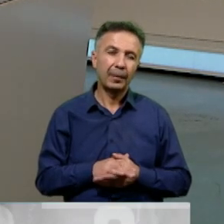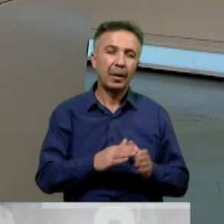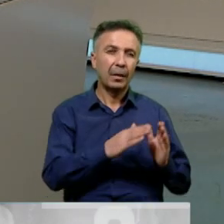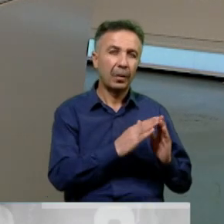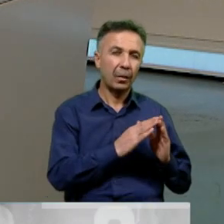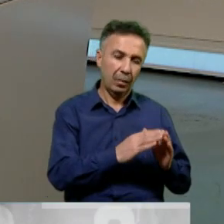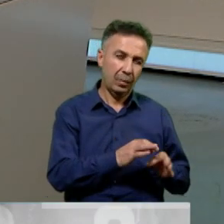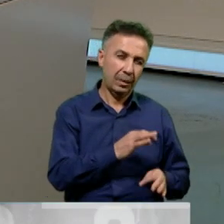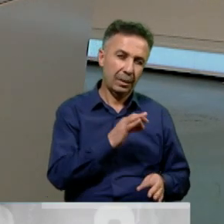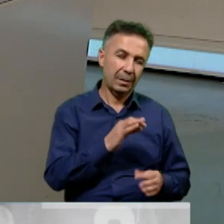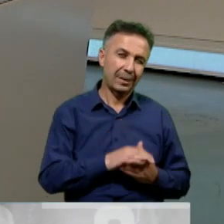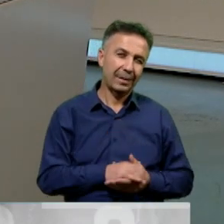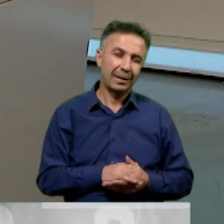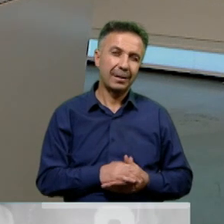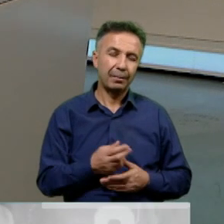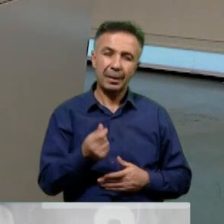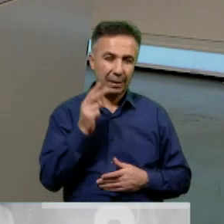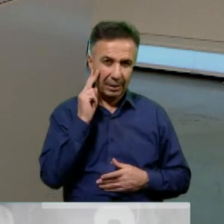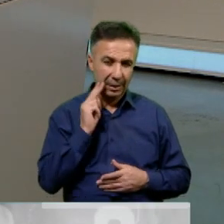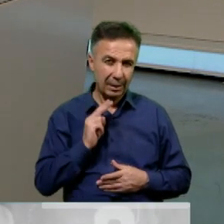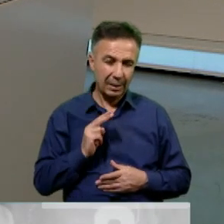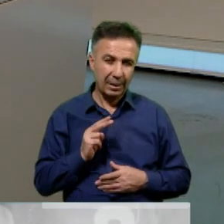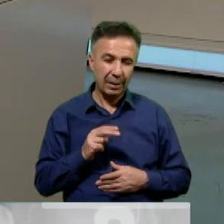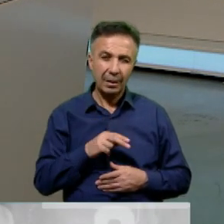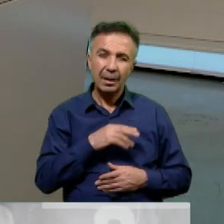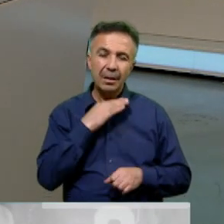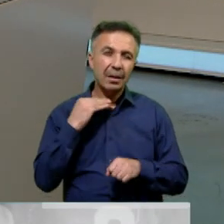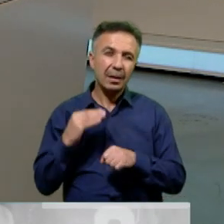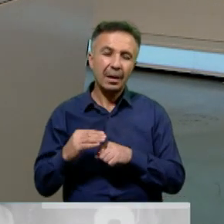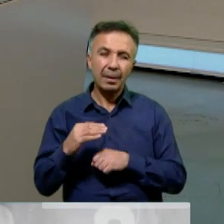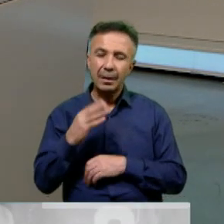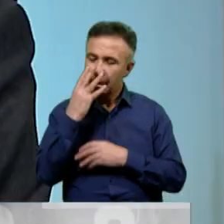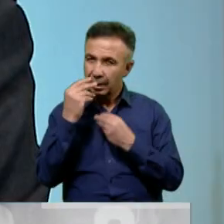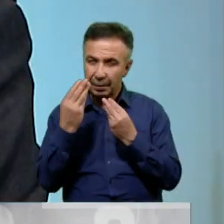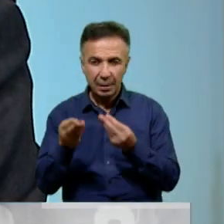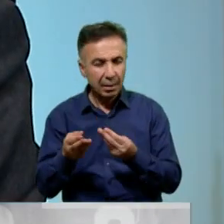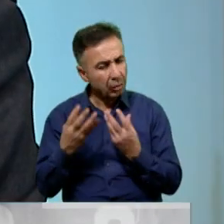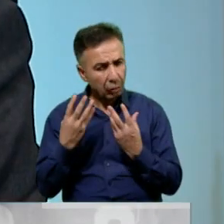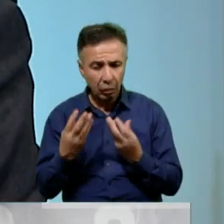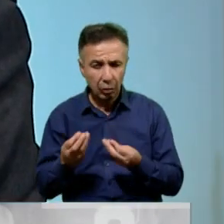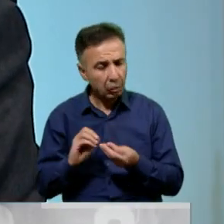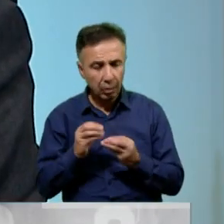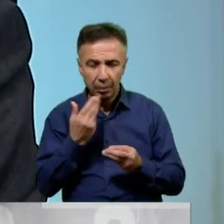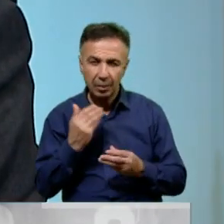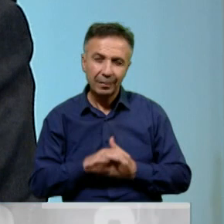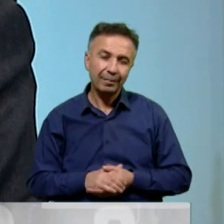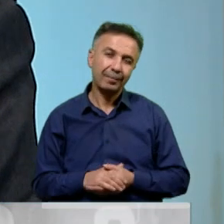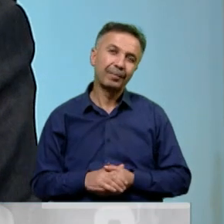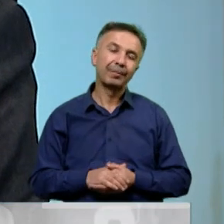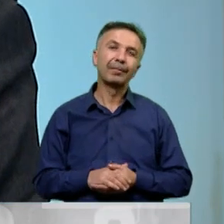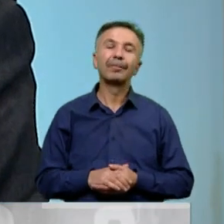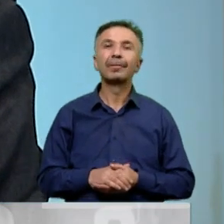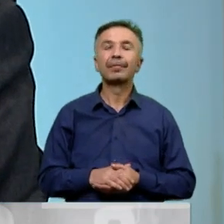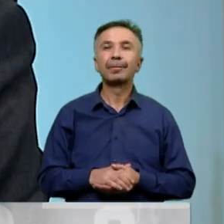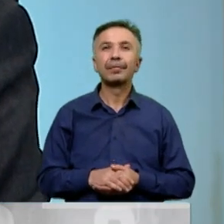Komşunuz zengin. Kestiğiniz kurbanla götürdünüz, ikram ettiniz. Bir anormallik var mı? Yok. Yok. Peki.